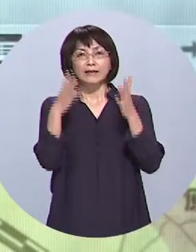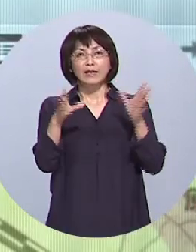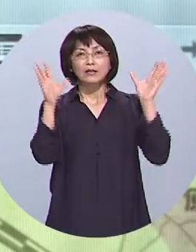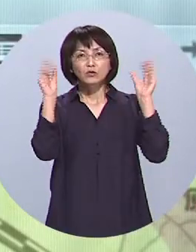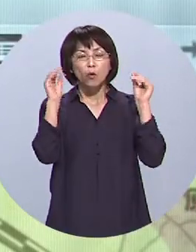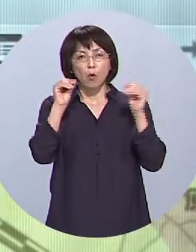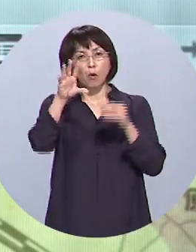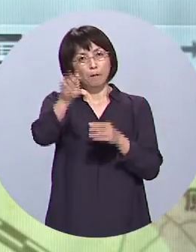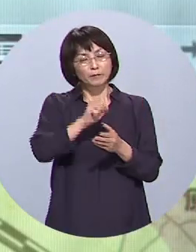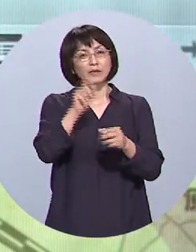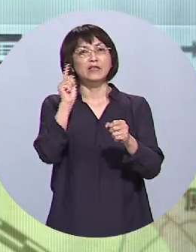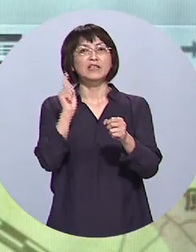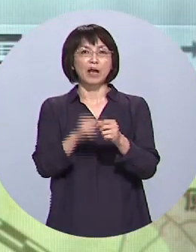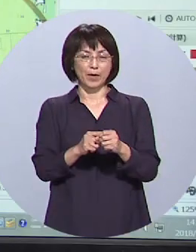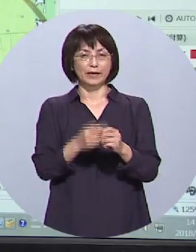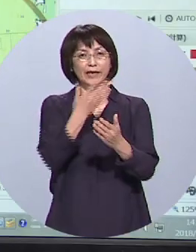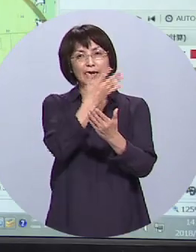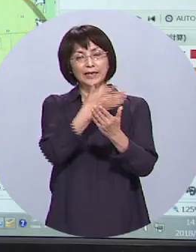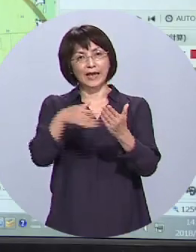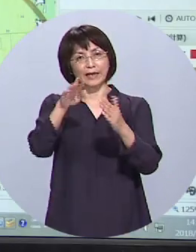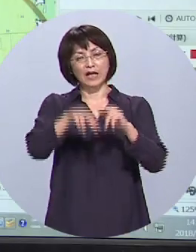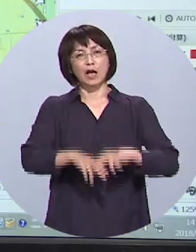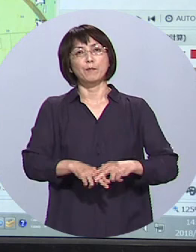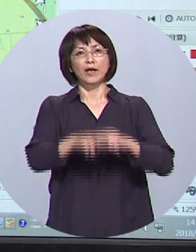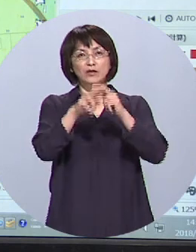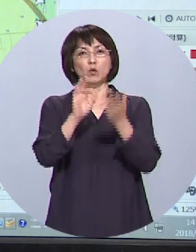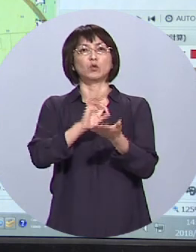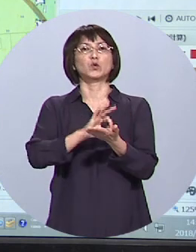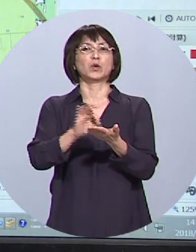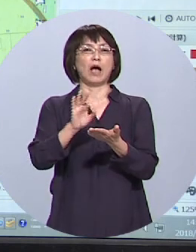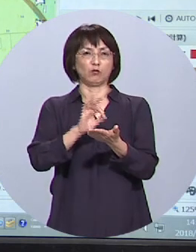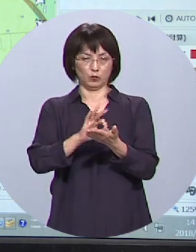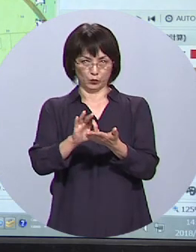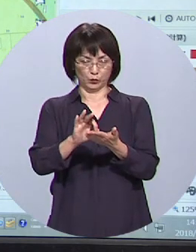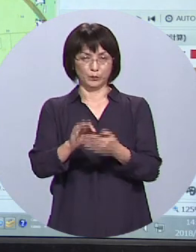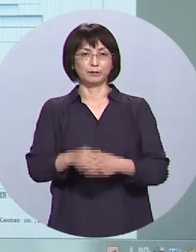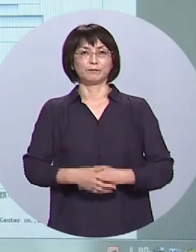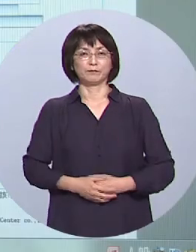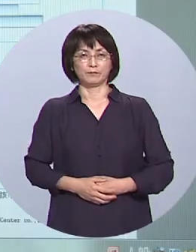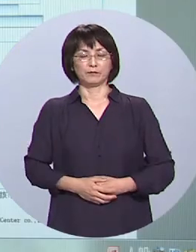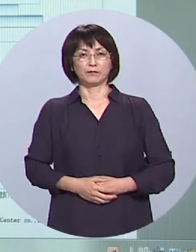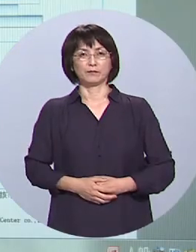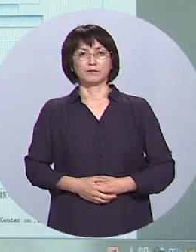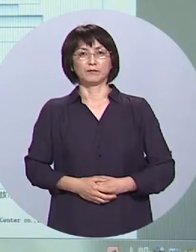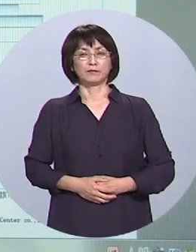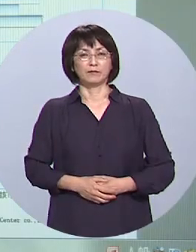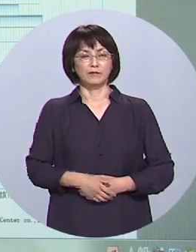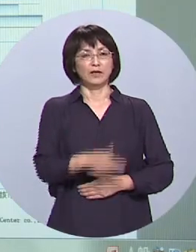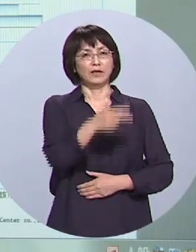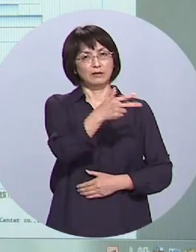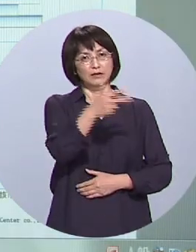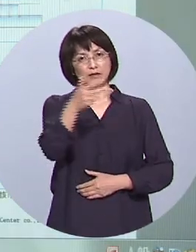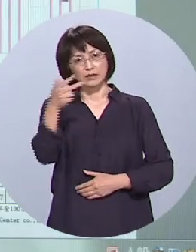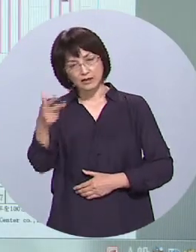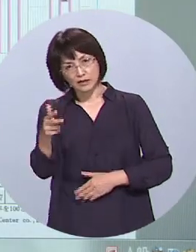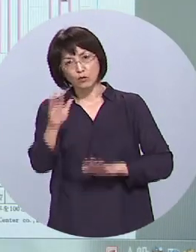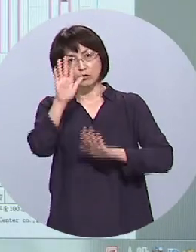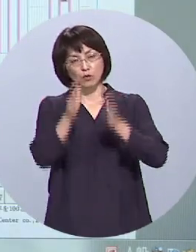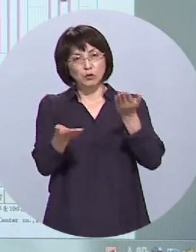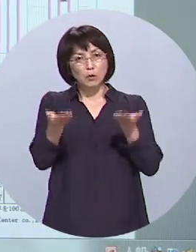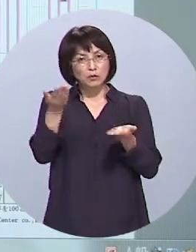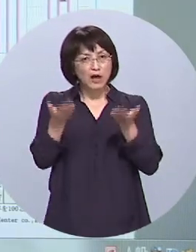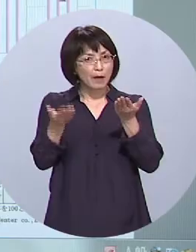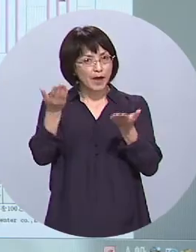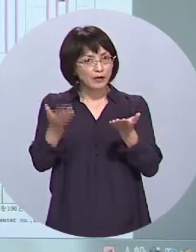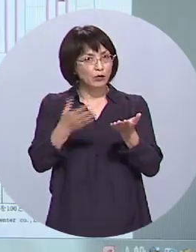う。例えば市場情報評価ナビミーナを使ってみましょう。市区町村の市場比較やどんな年